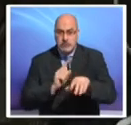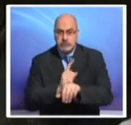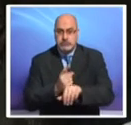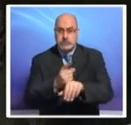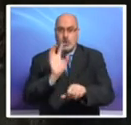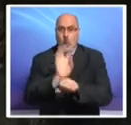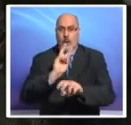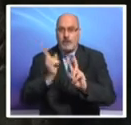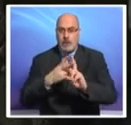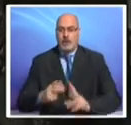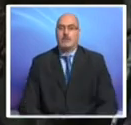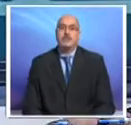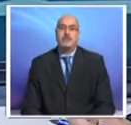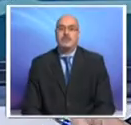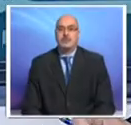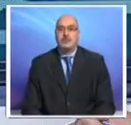على المنطقة.